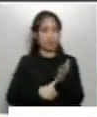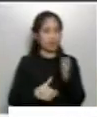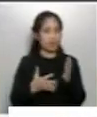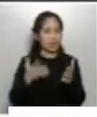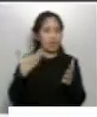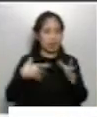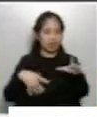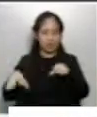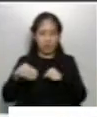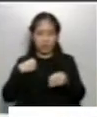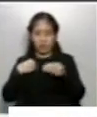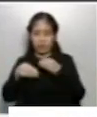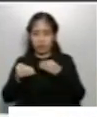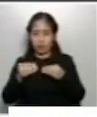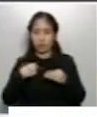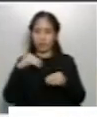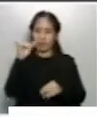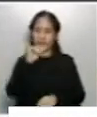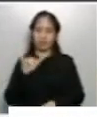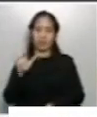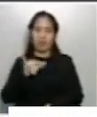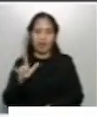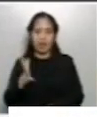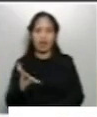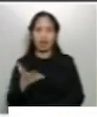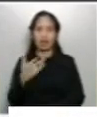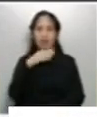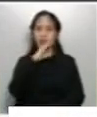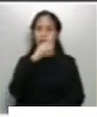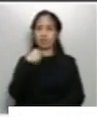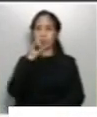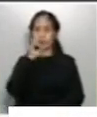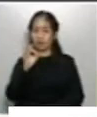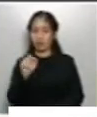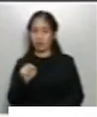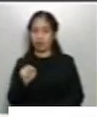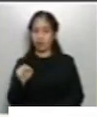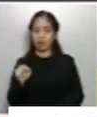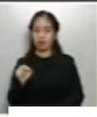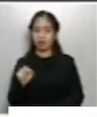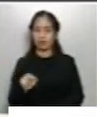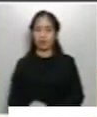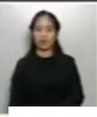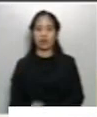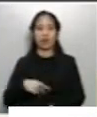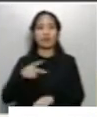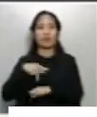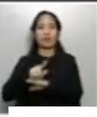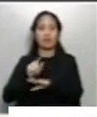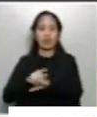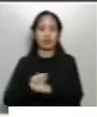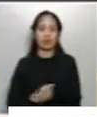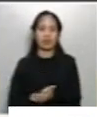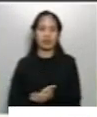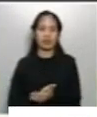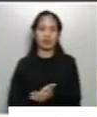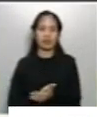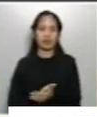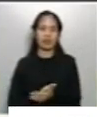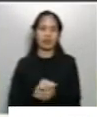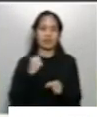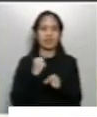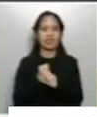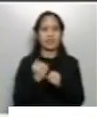ประนอมในระหว่างญาติพี่น้องถ้าเกิดจะฟ้องกันเนี่ยท่านประธานครับมันจะทำให้